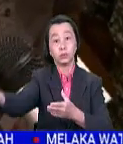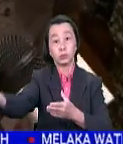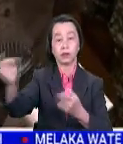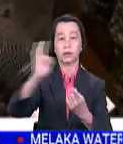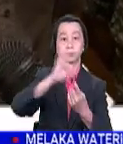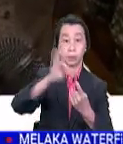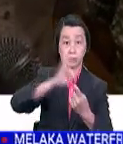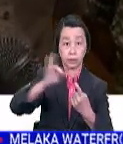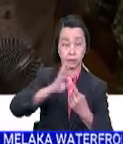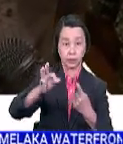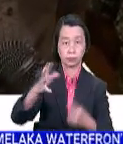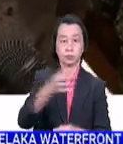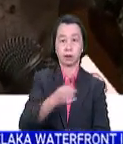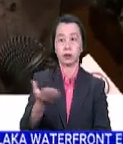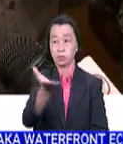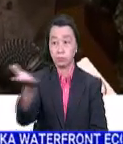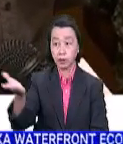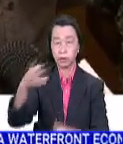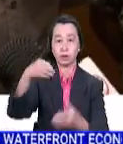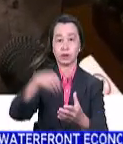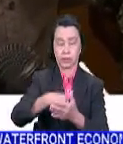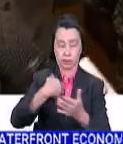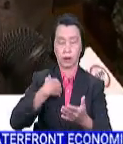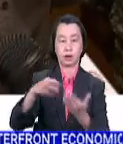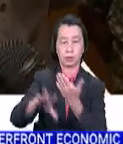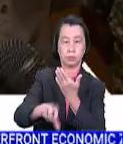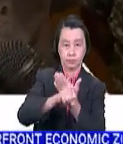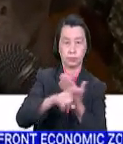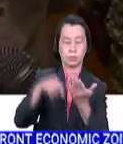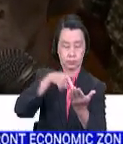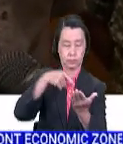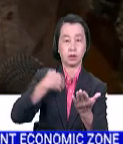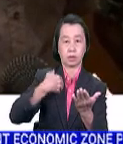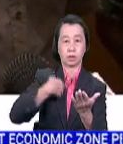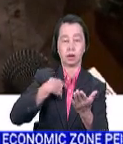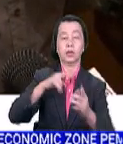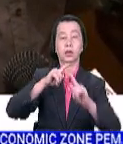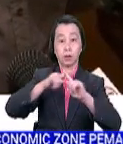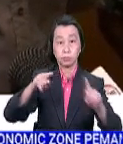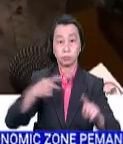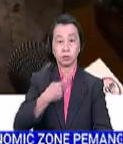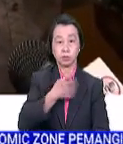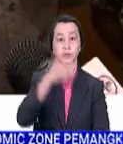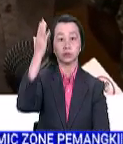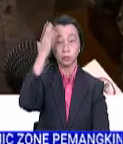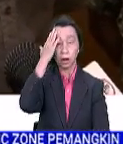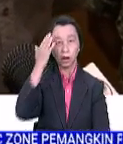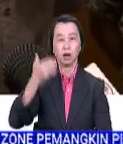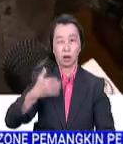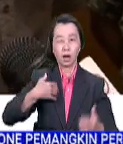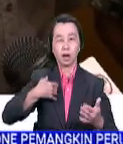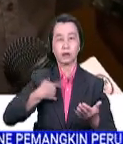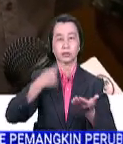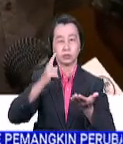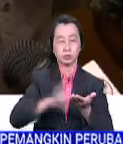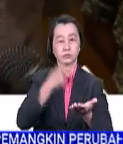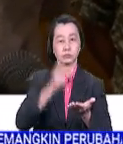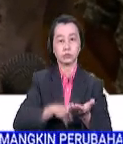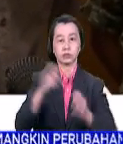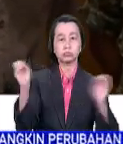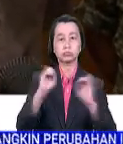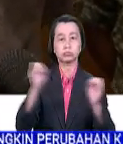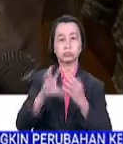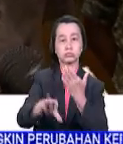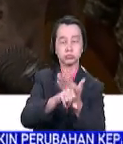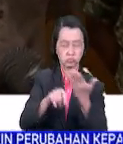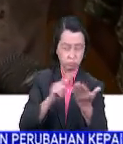Penang dan mereka ada dalam MySejahtera. Walau bagaimanapun kita tahu sebab ada kadangkala ada juga yang tak ada